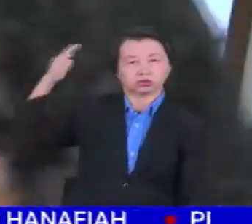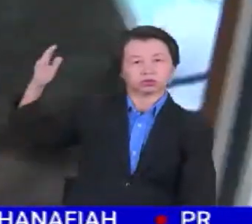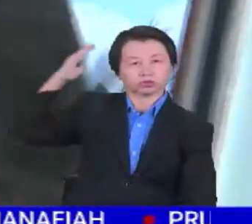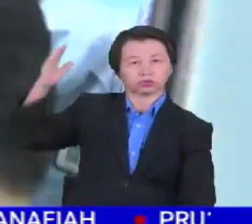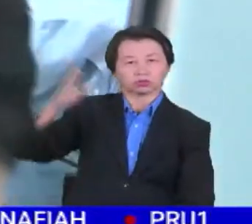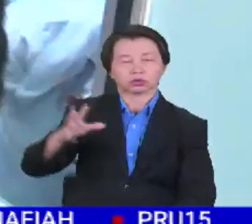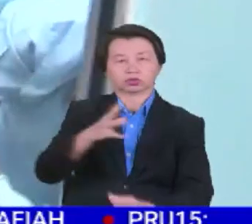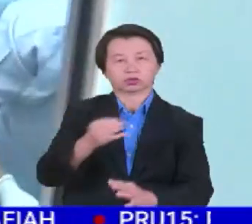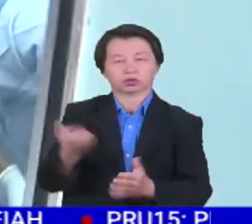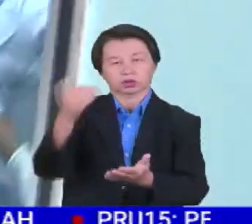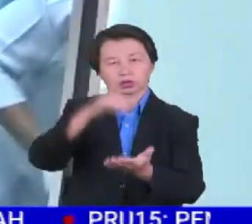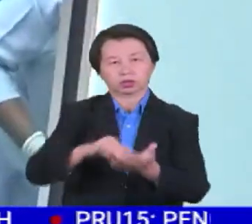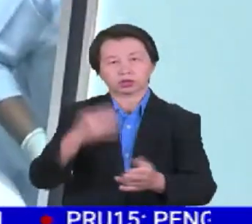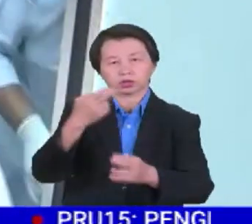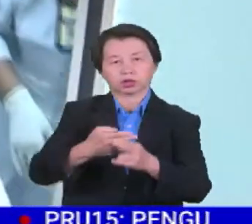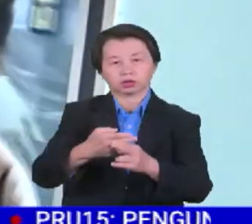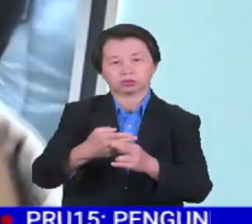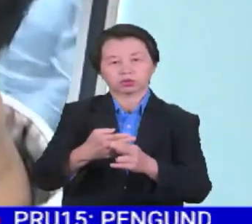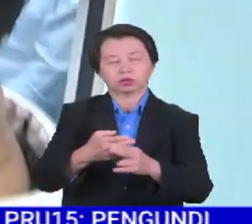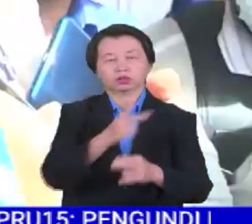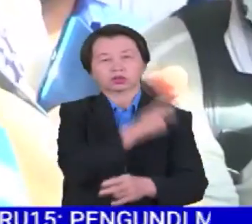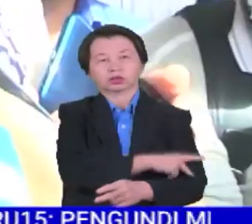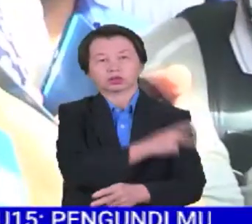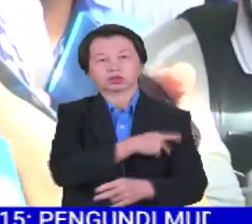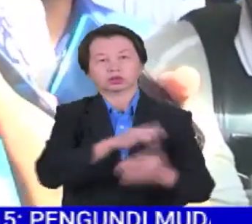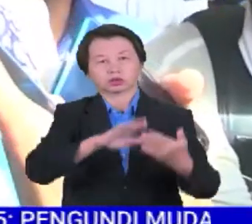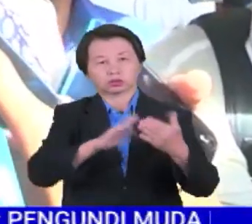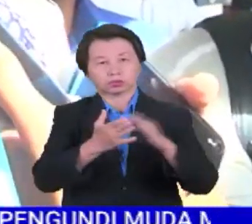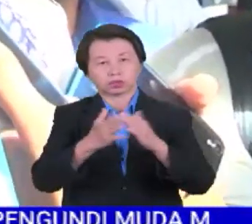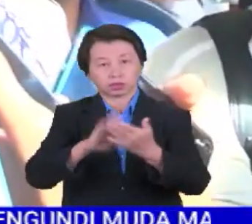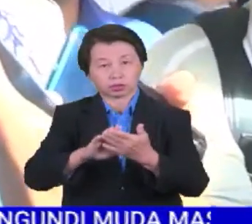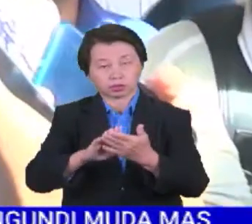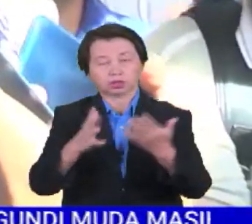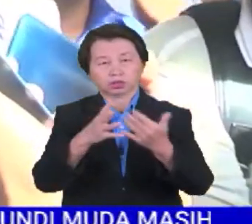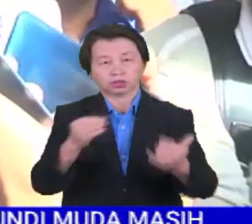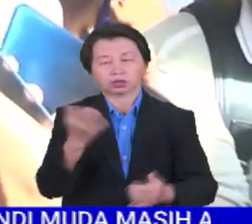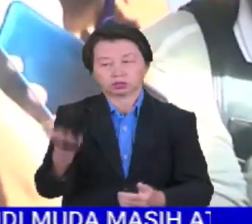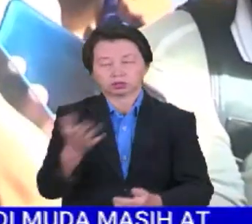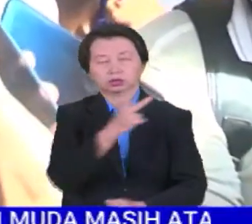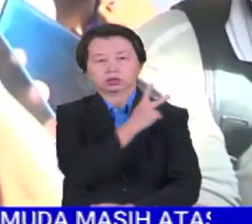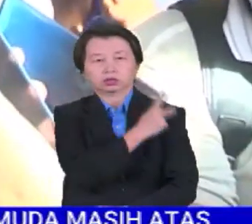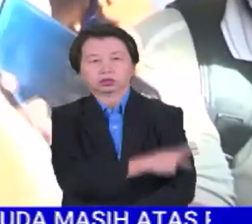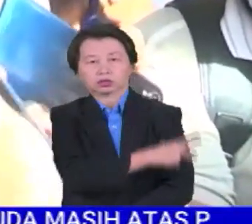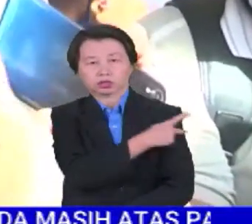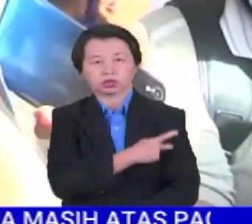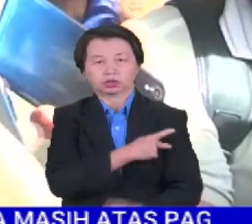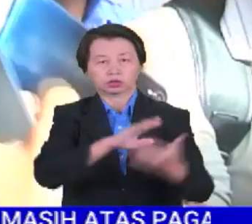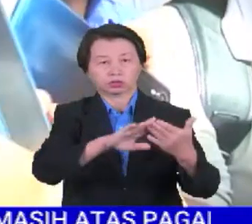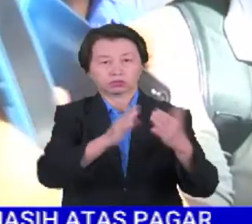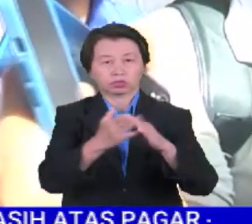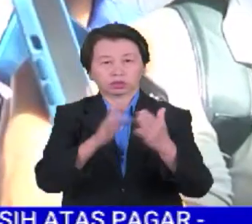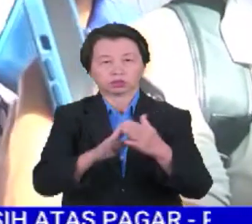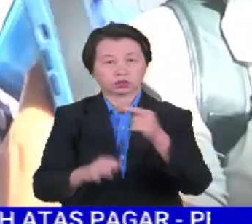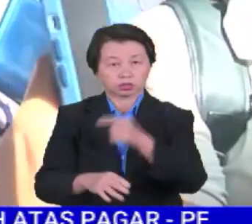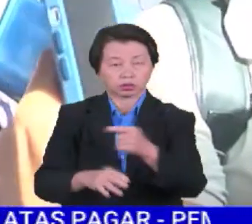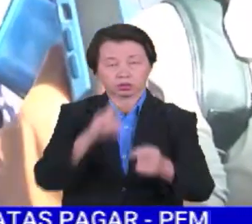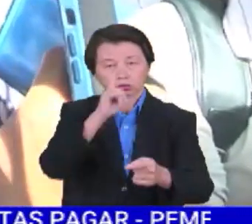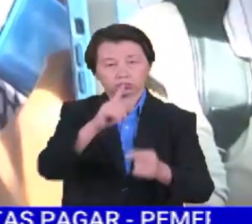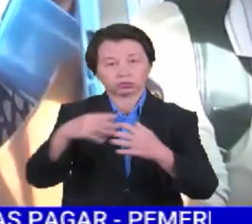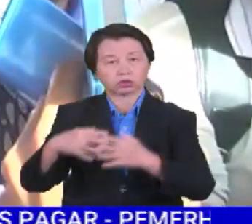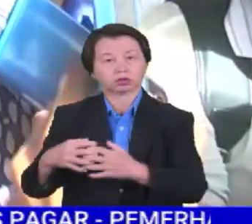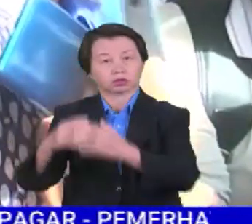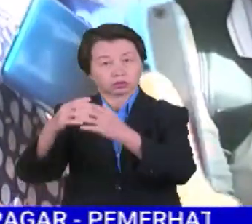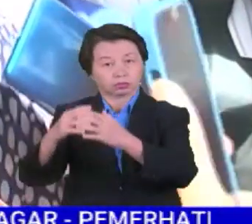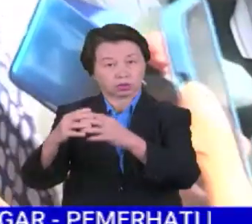dan dijenamakan semula sebagai klinik komuniti. Dan klinik komuniti ini sebenarnya tujuannya